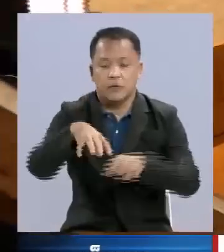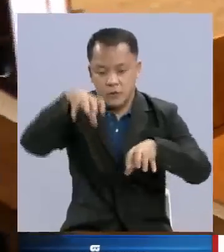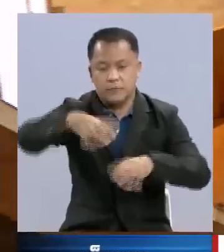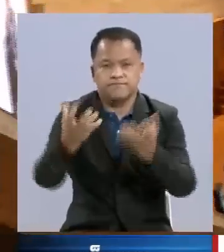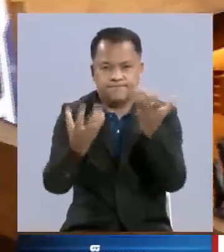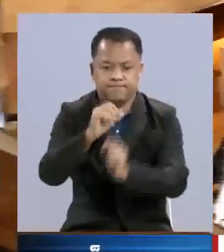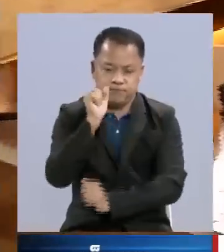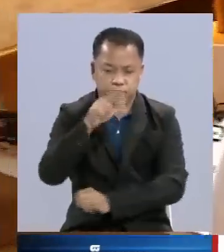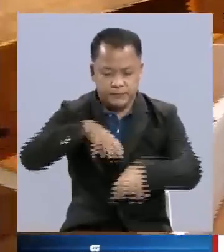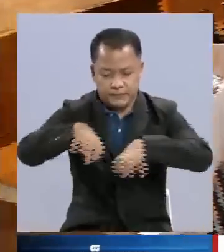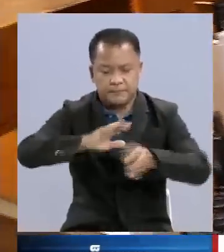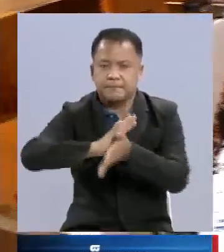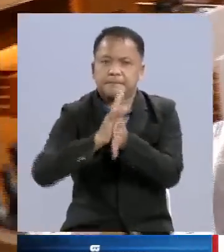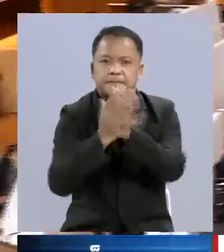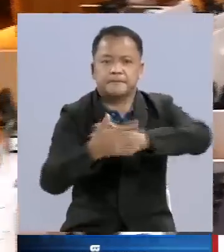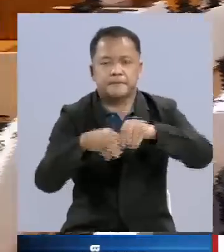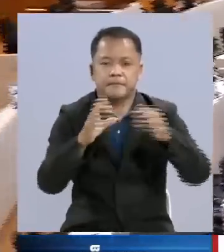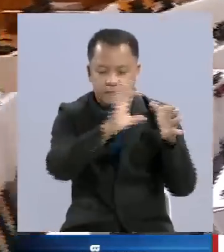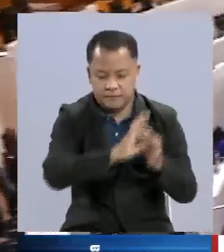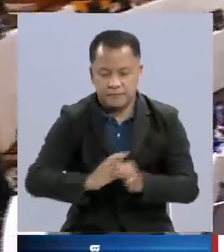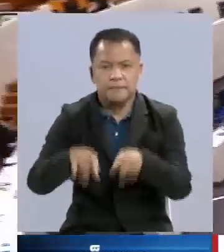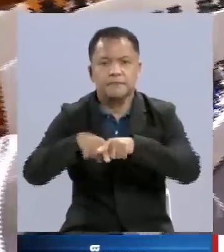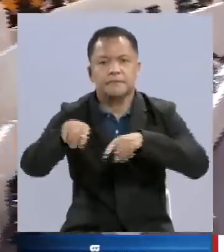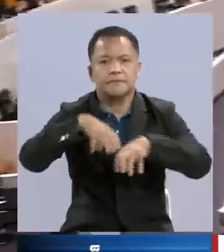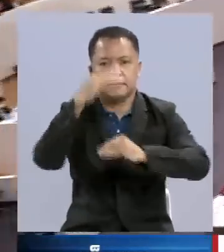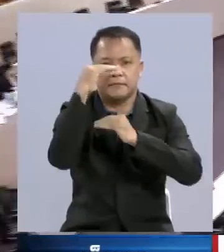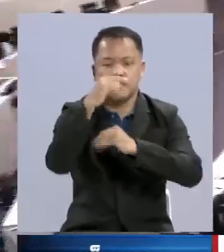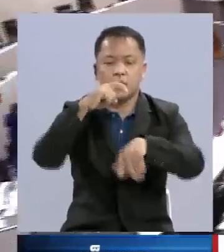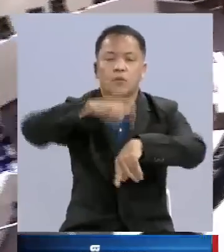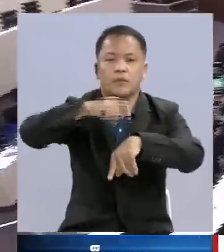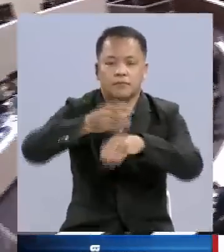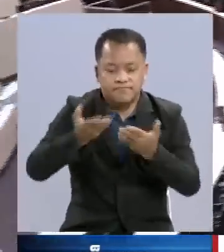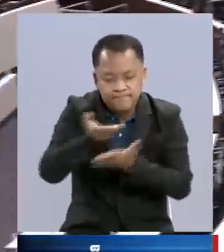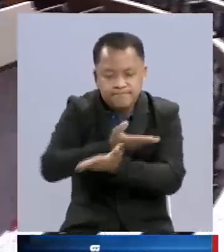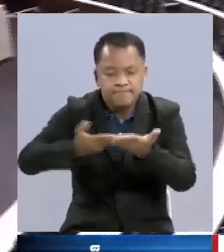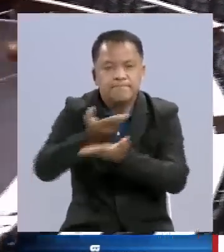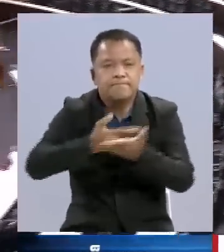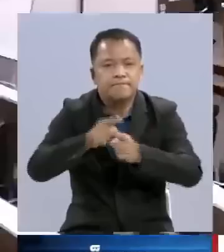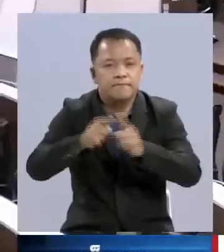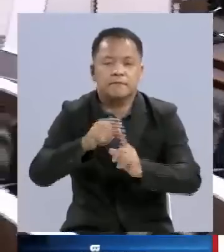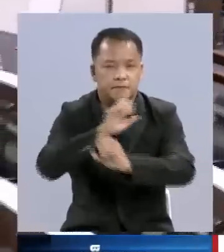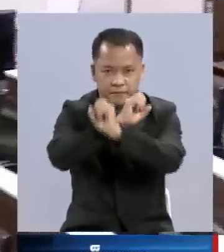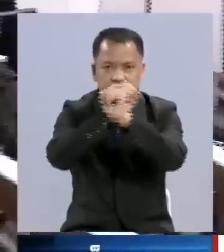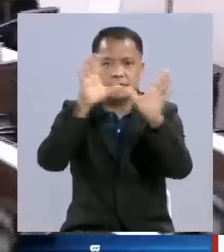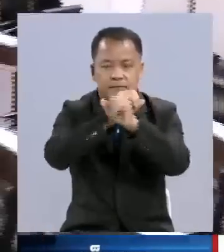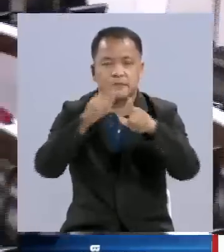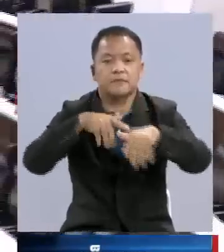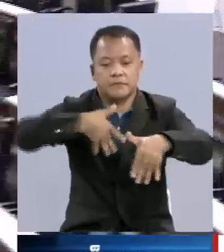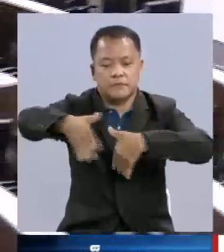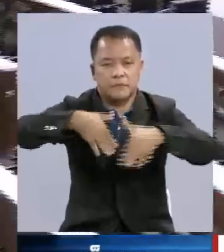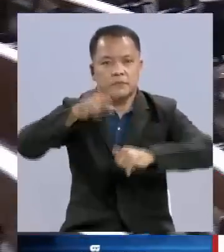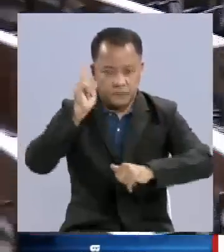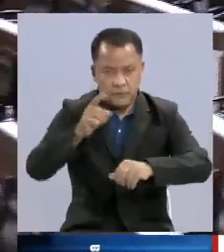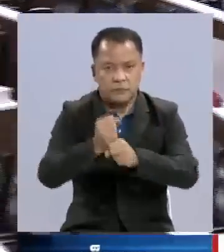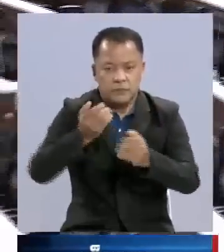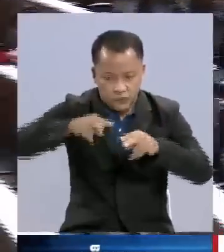ต้องเร่งปฏิรูปองค์กรให้สอดรับเพื่อกำหนดกรอบเวลาพิจารณาคดีให้ชัดเจนแล้วประชาชนต้องสาม